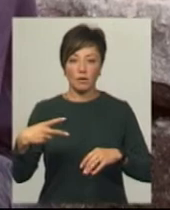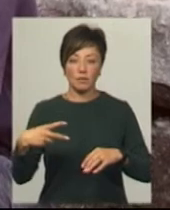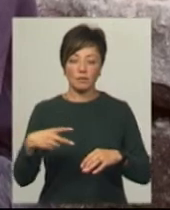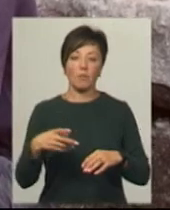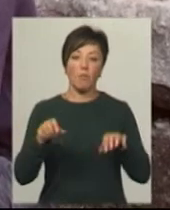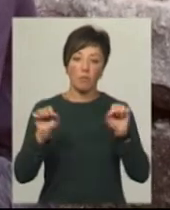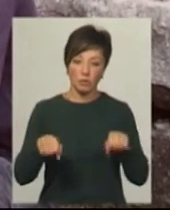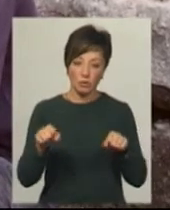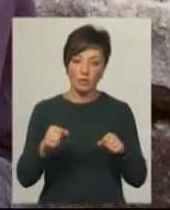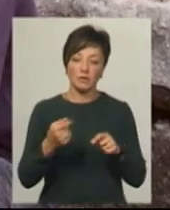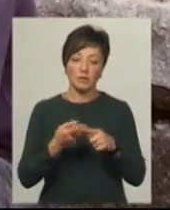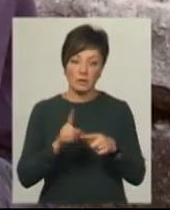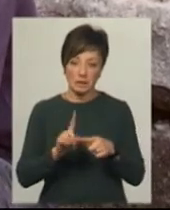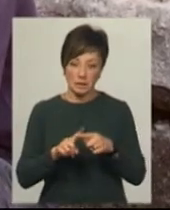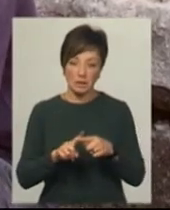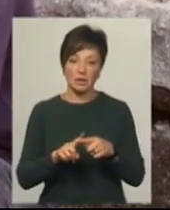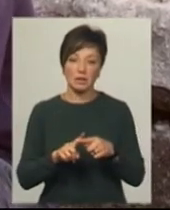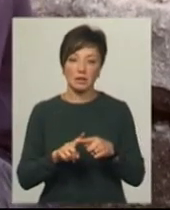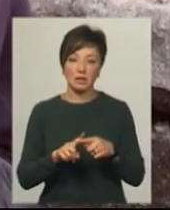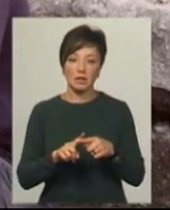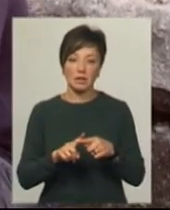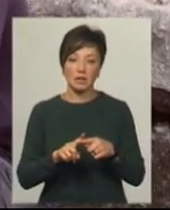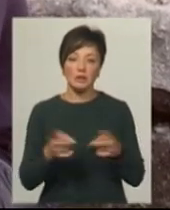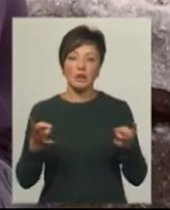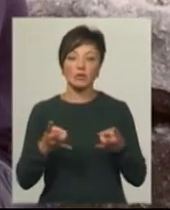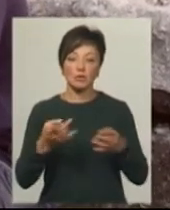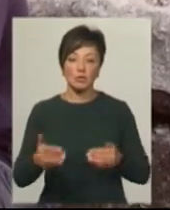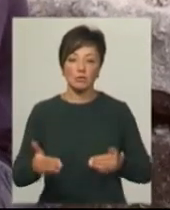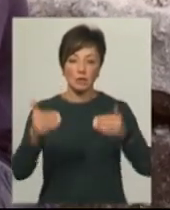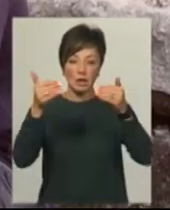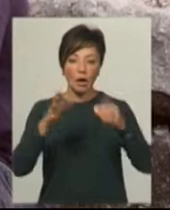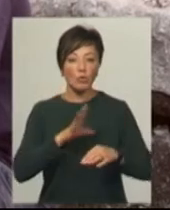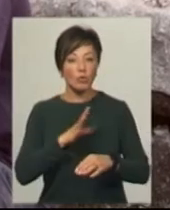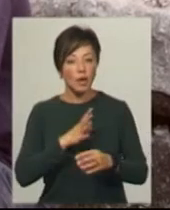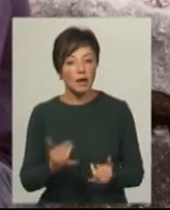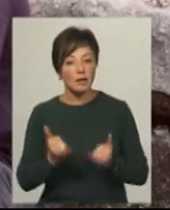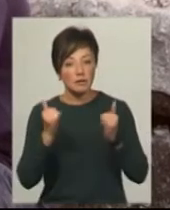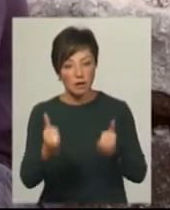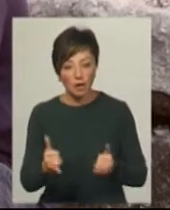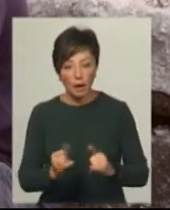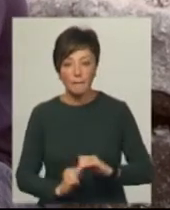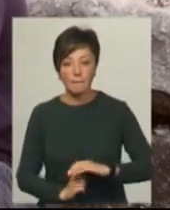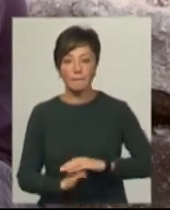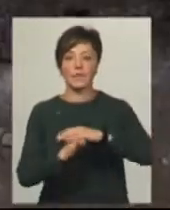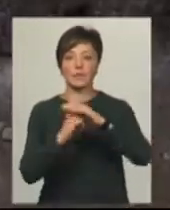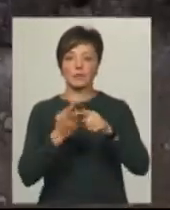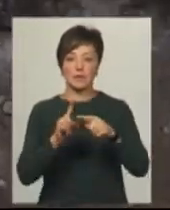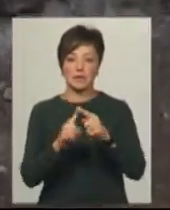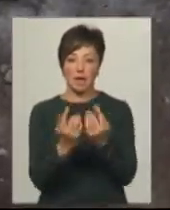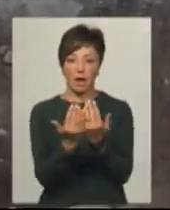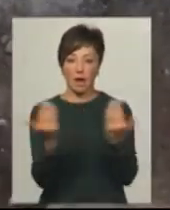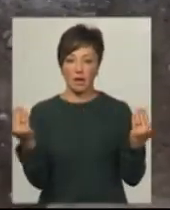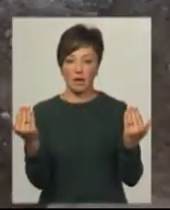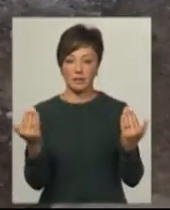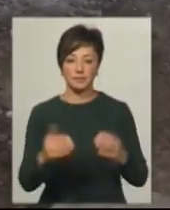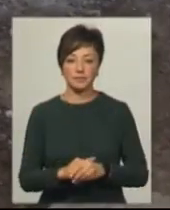вірогідно, відповідає на питання, для чого була ця стіна. Вірогідно, вона була якраз для підтримки цієї галереї. За словами